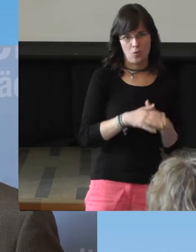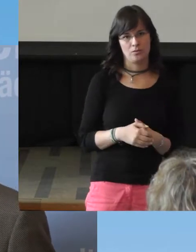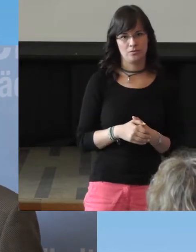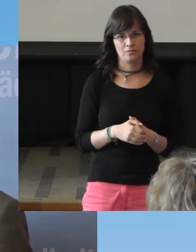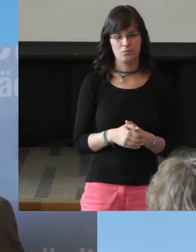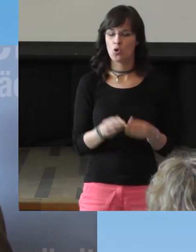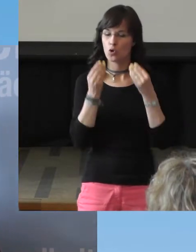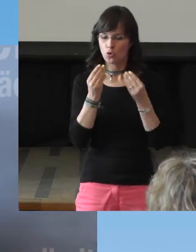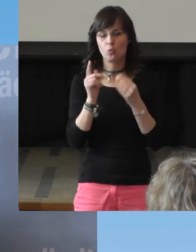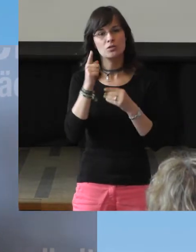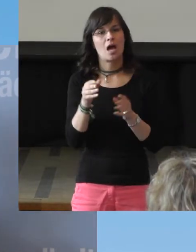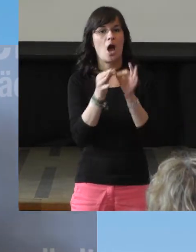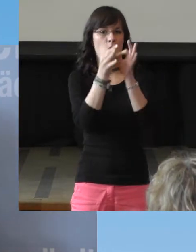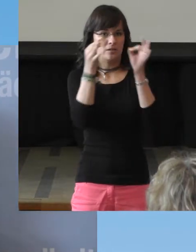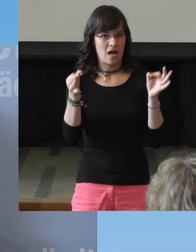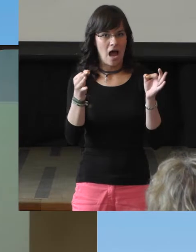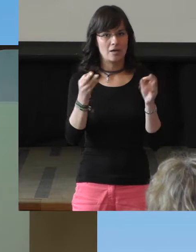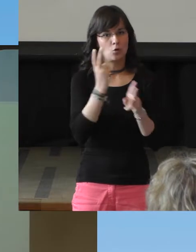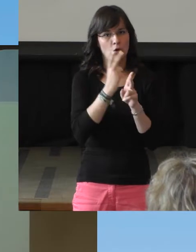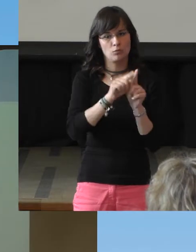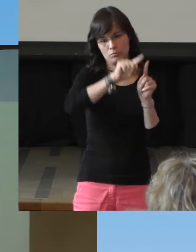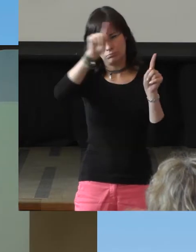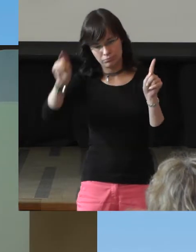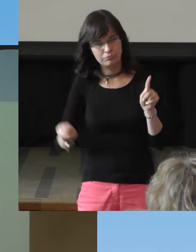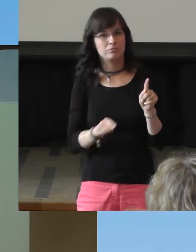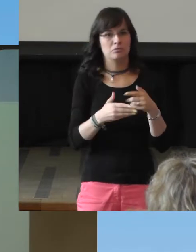Rhythmik mit überwiegend der Symptome am Abend und in der Nacht.